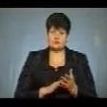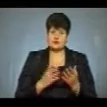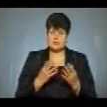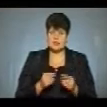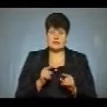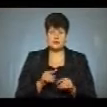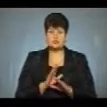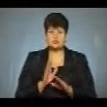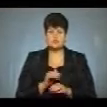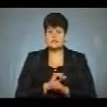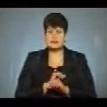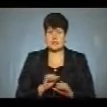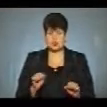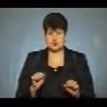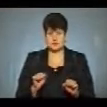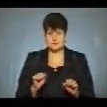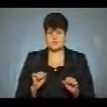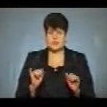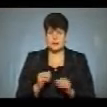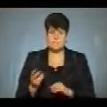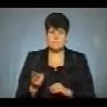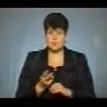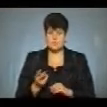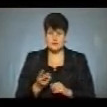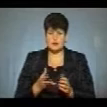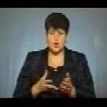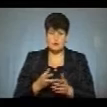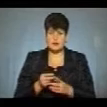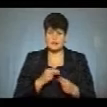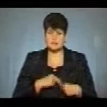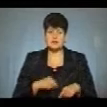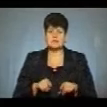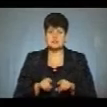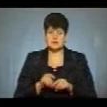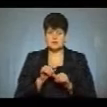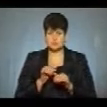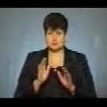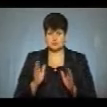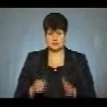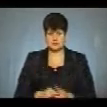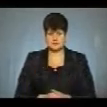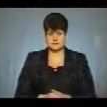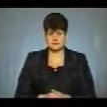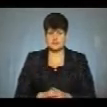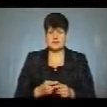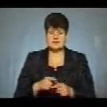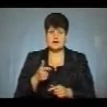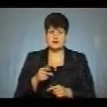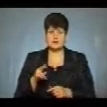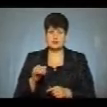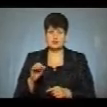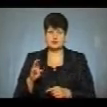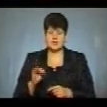не може бути. І подвійної оплати праці також зрозуміло, що не може бути. Це Ганна Пушкар, вчитель